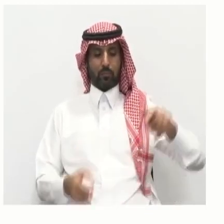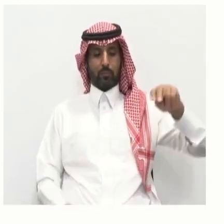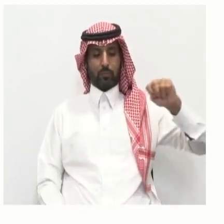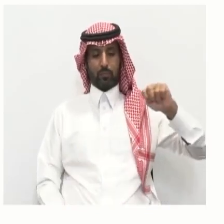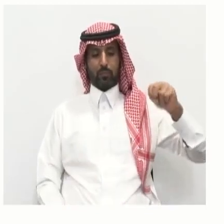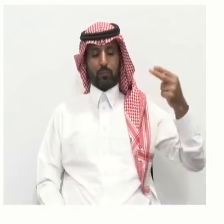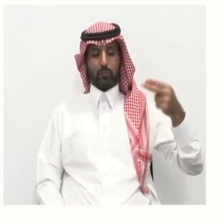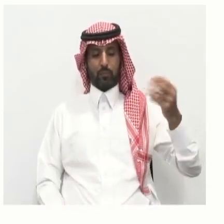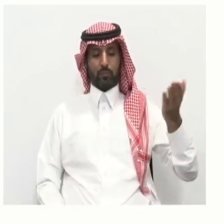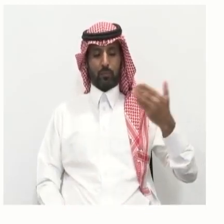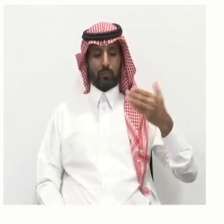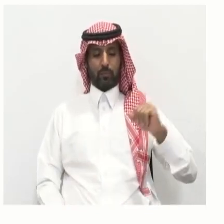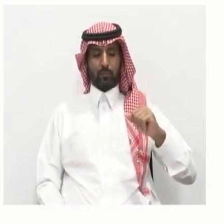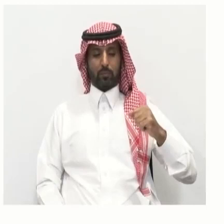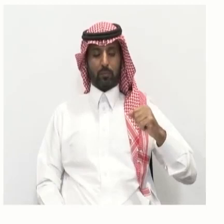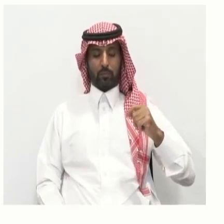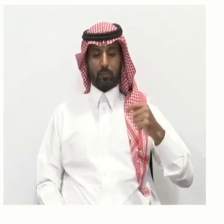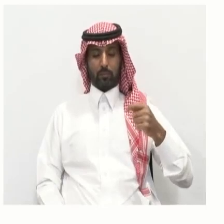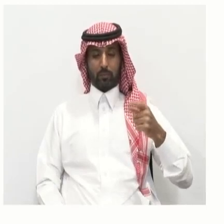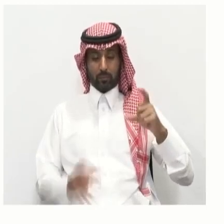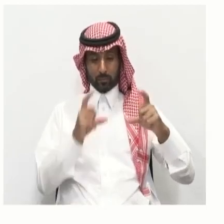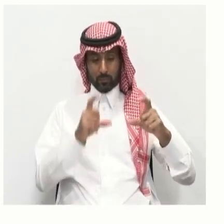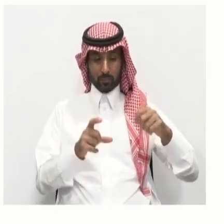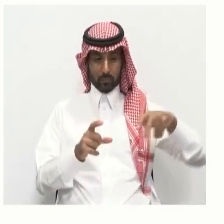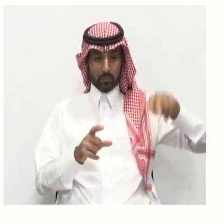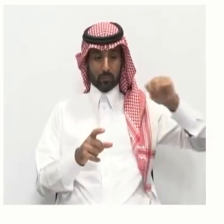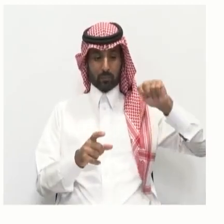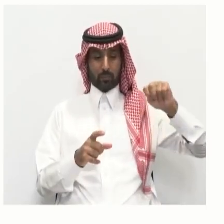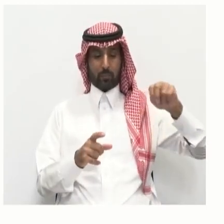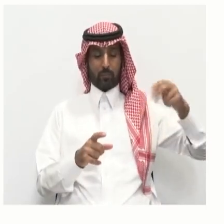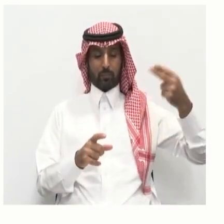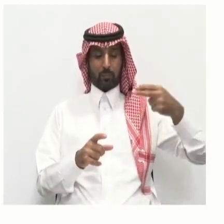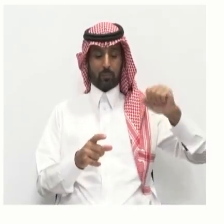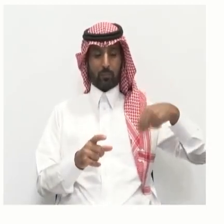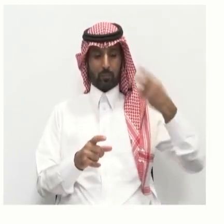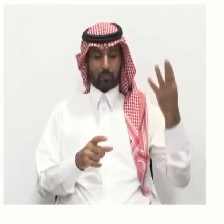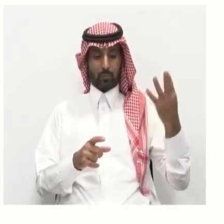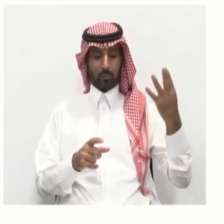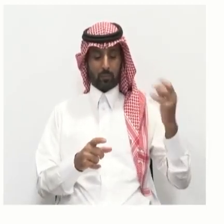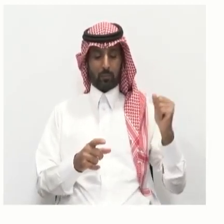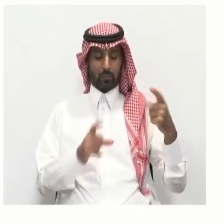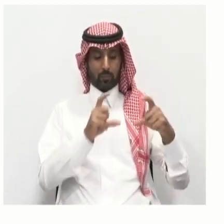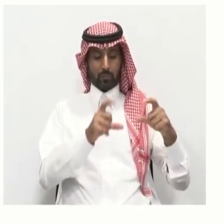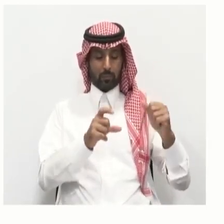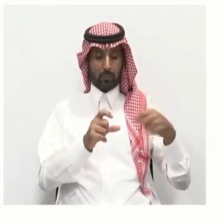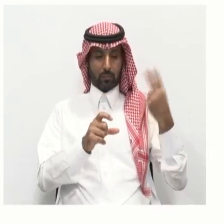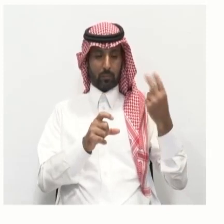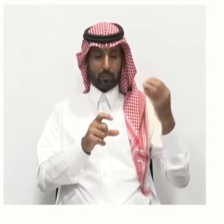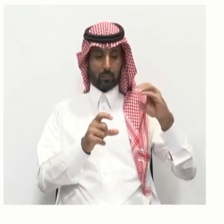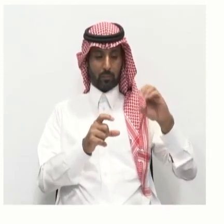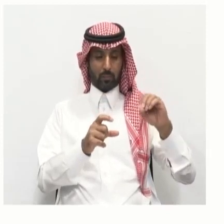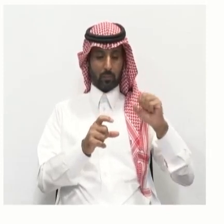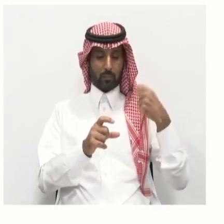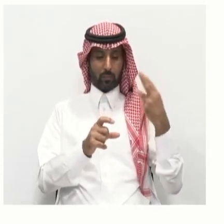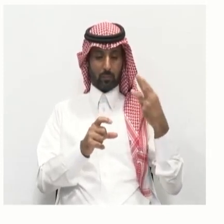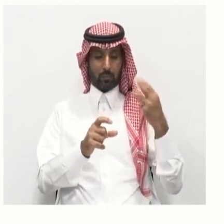محلول كربونات الامونيوم هذ رمز الامونيوم ال nh ف والكربونات صيغتها س